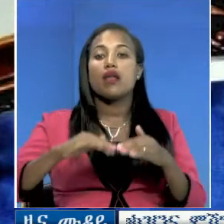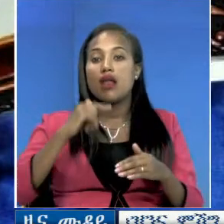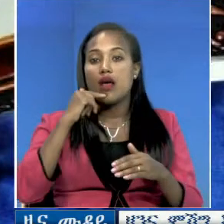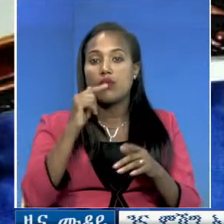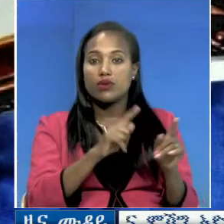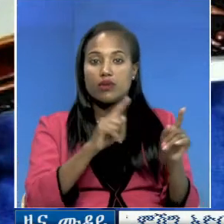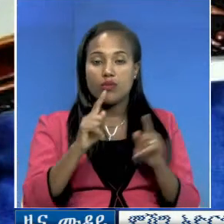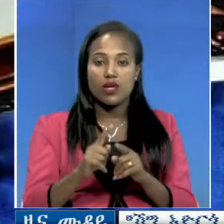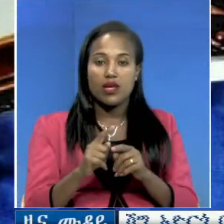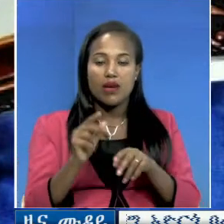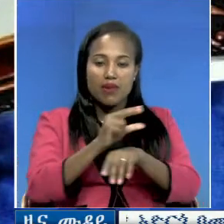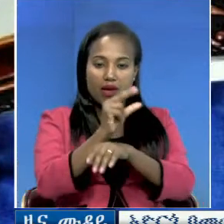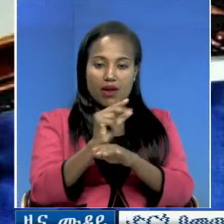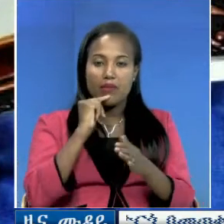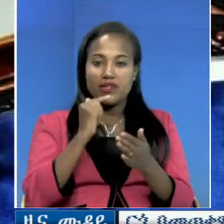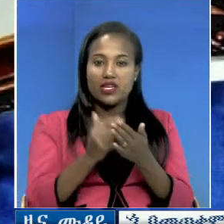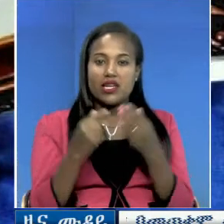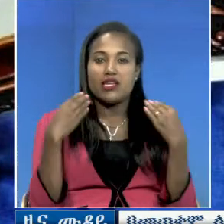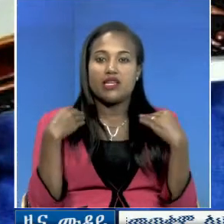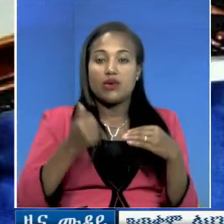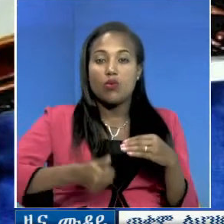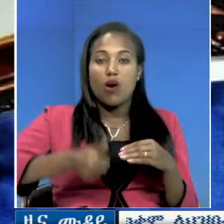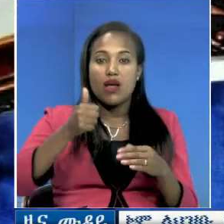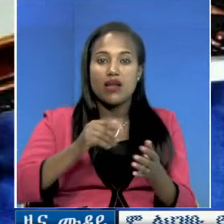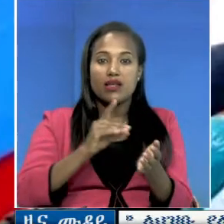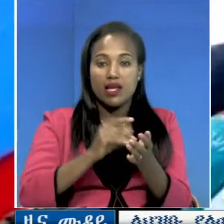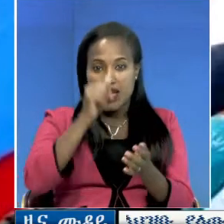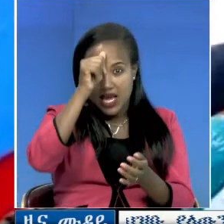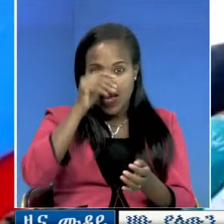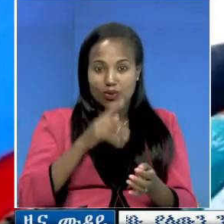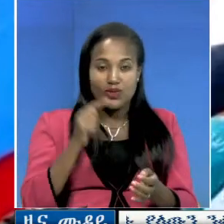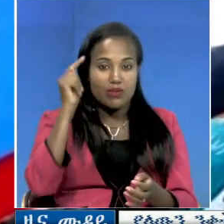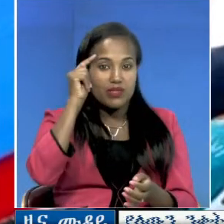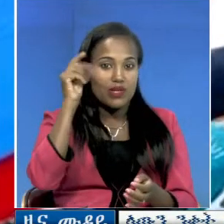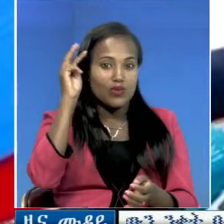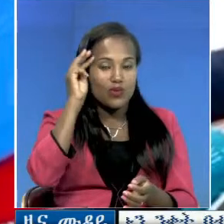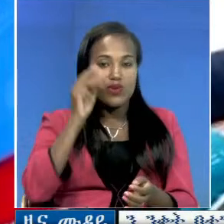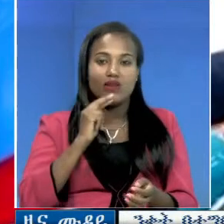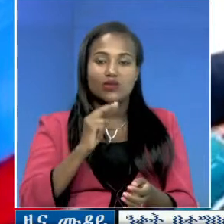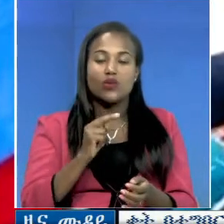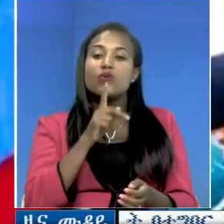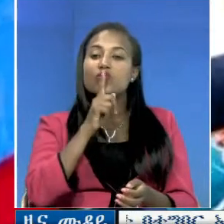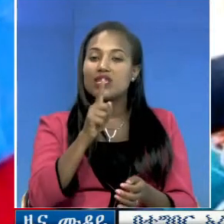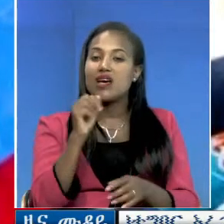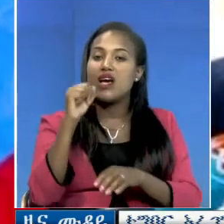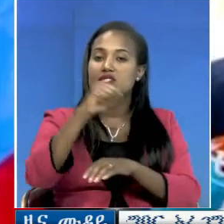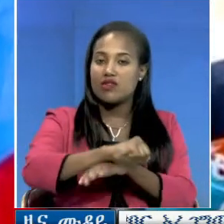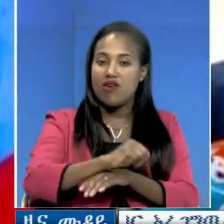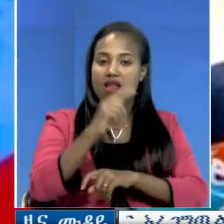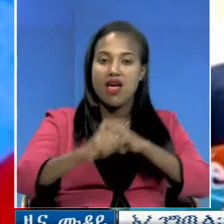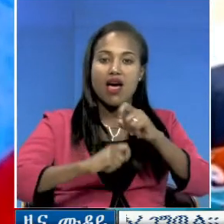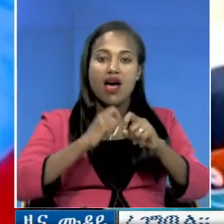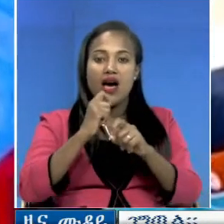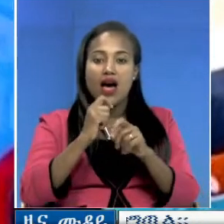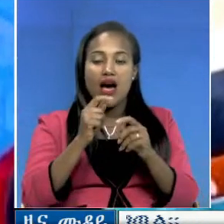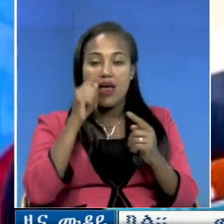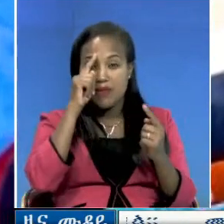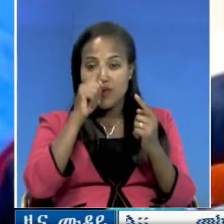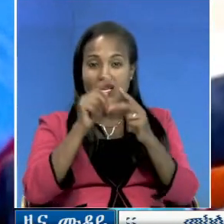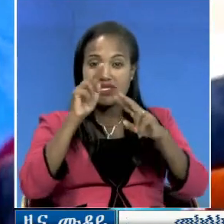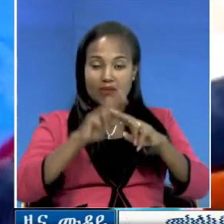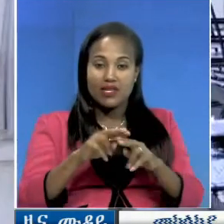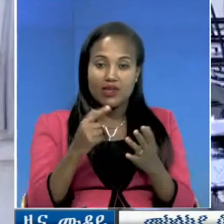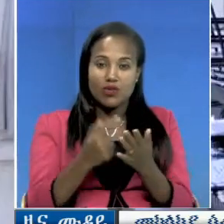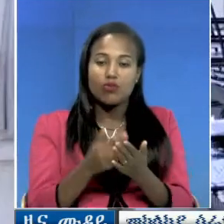ደግሞ የብሔራዊ መረጃና ደህንነት ዋና ዳይሬክተር አቶ ተመስገን ጥሩነህ ናቸው። እውነት አሸንፏል፣ አላማውንና ግቡን ያስቀመጠ